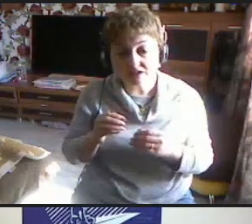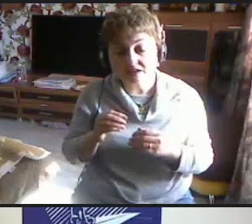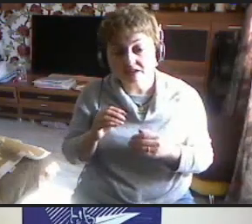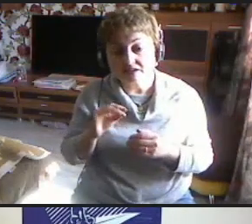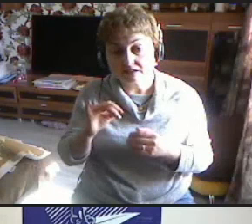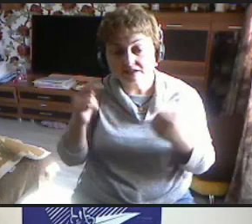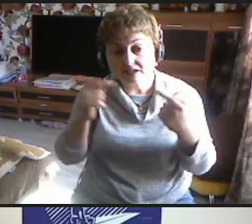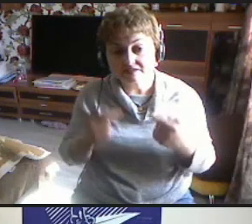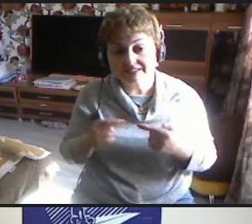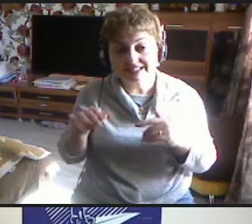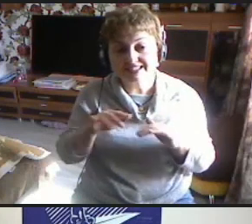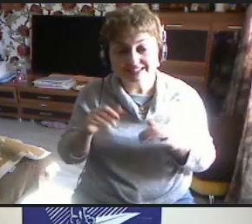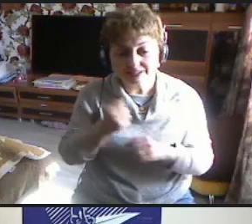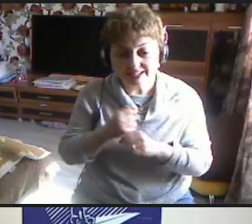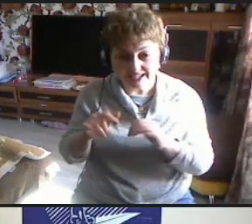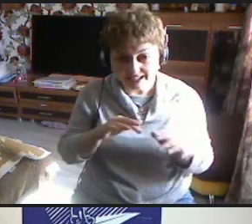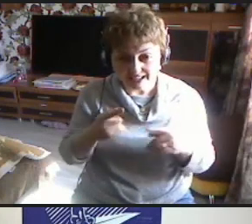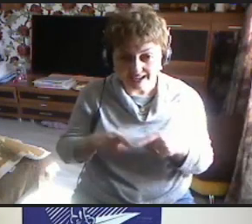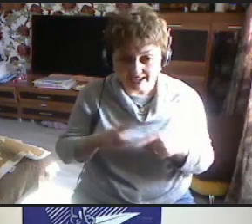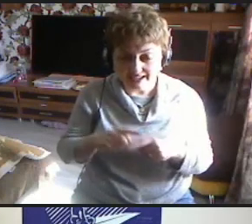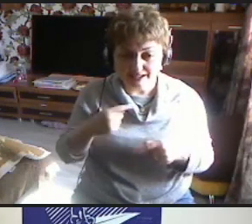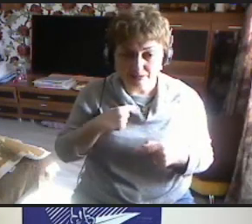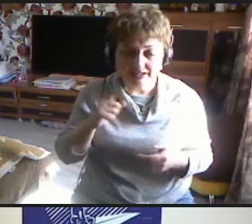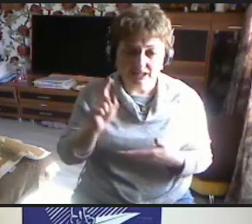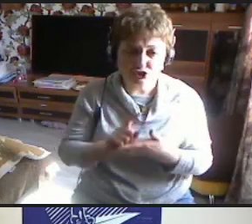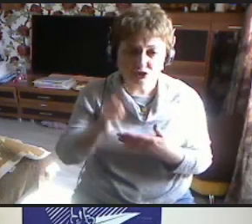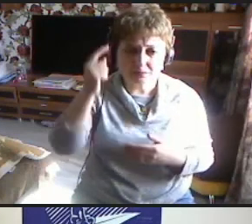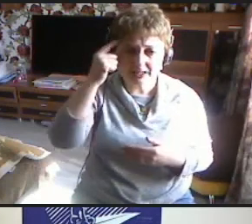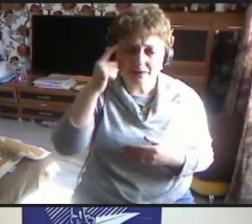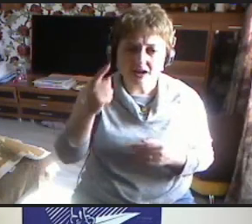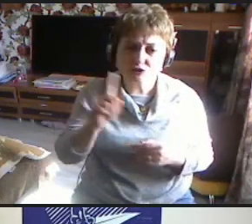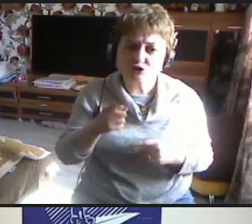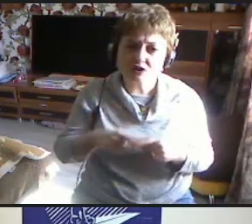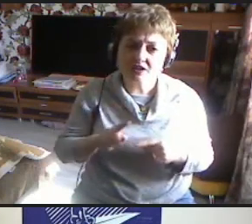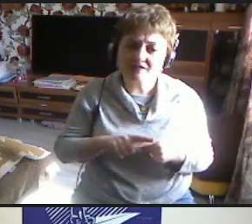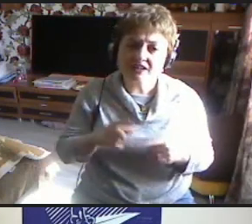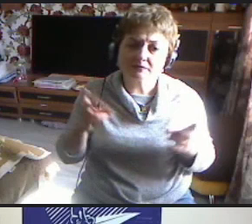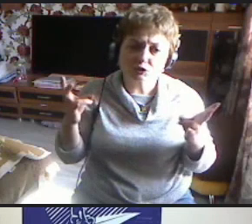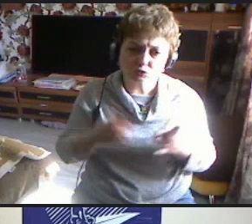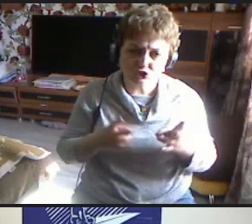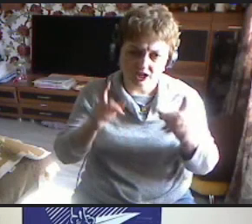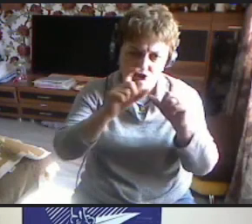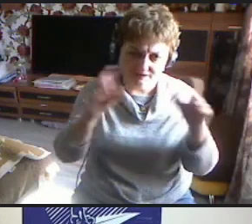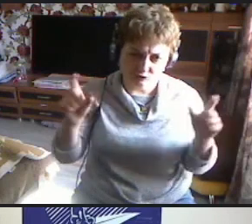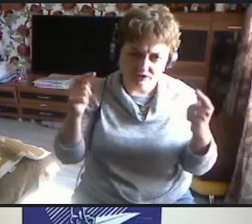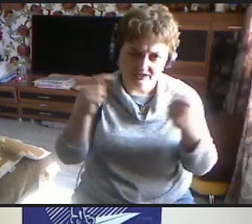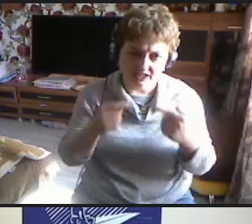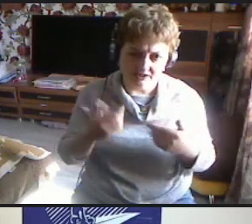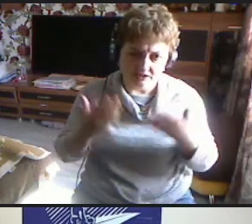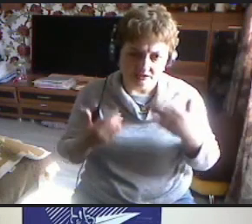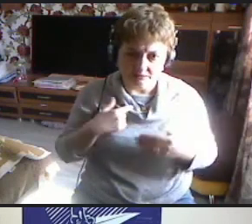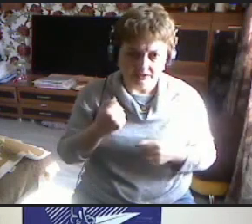мы должны понимать, что это, в этом нуждается школа. И, соответственно, если мы это не делаем, то,